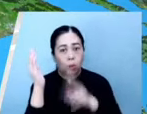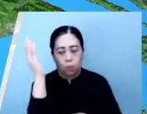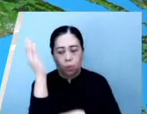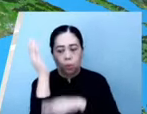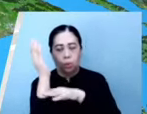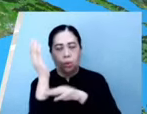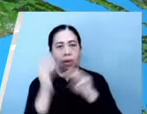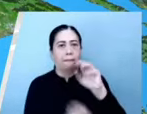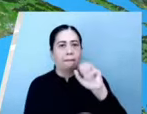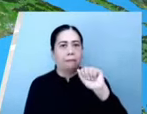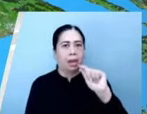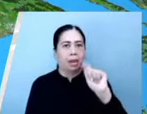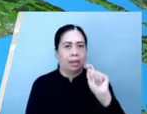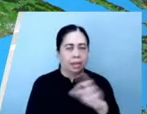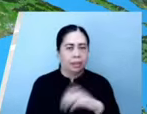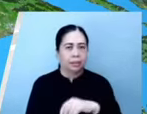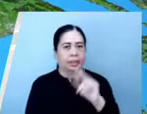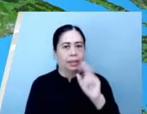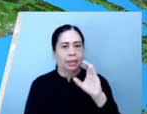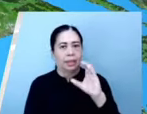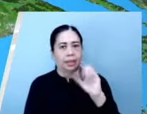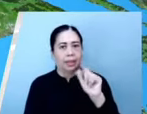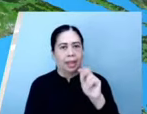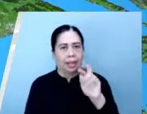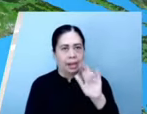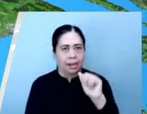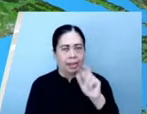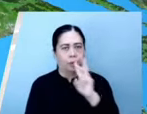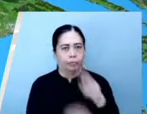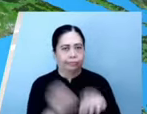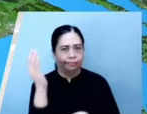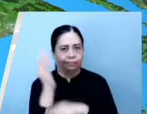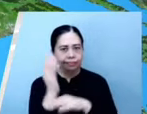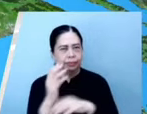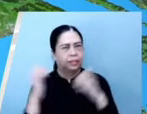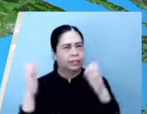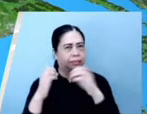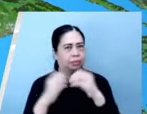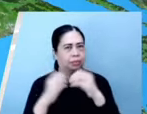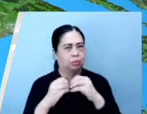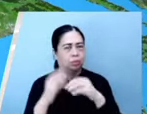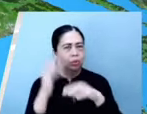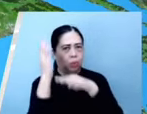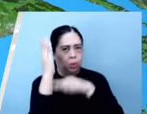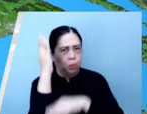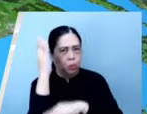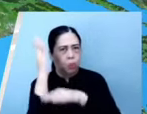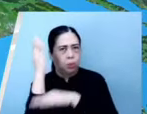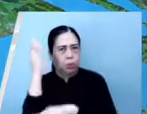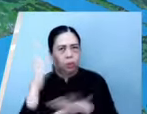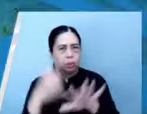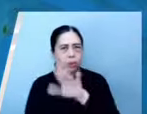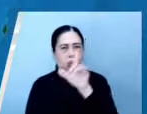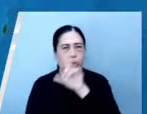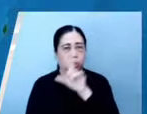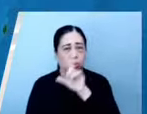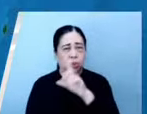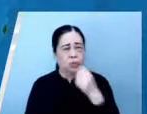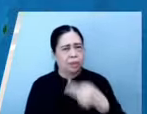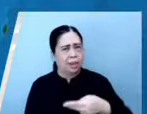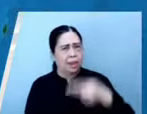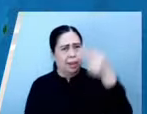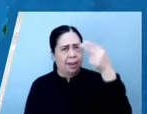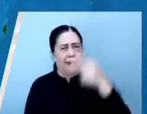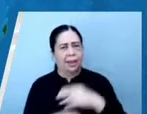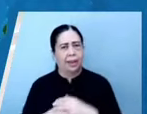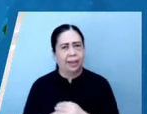Caliraya Reservoir. Inaasahan pa rin ang posibleng pagbaba ng tubig sa maraming reservoir sa Luzon dahil po yan sa mataas na init